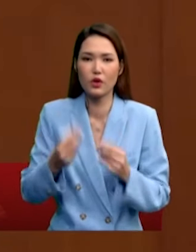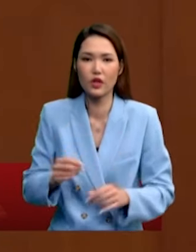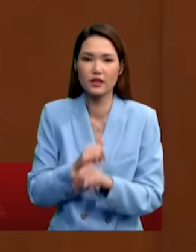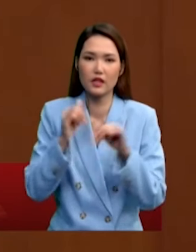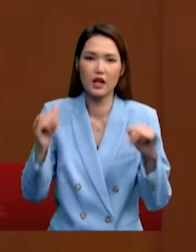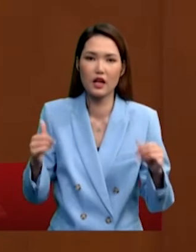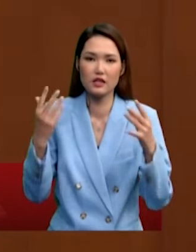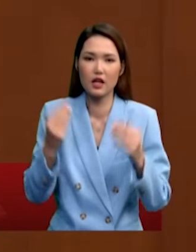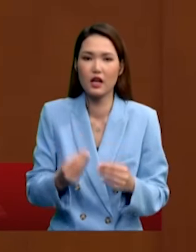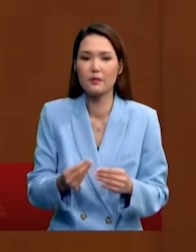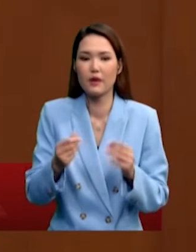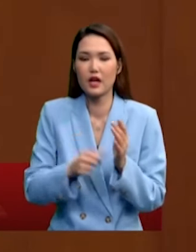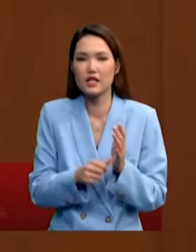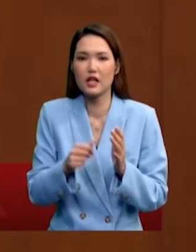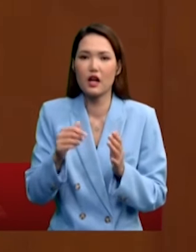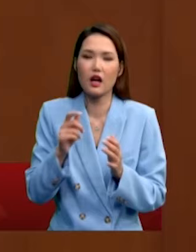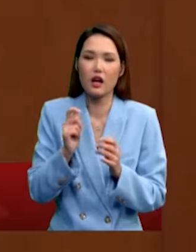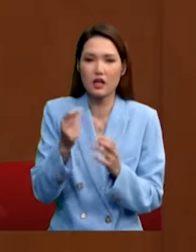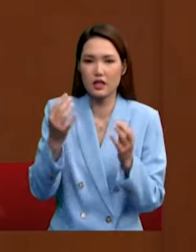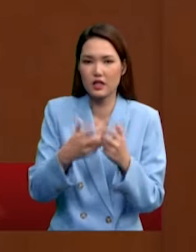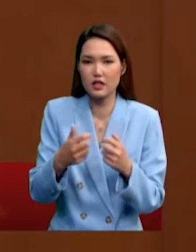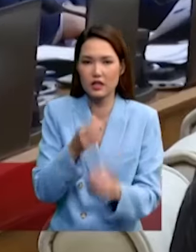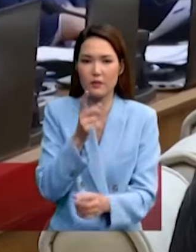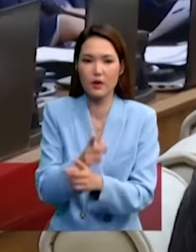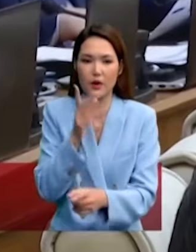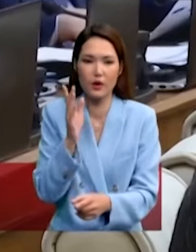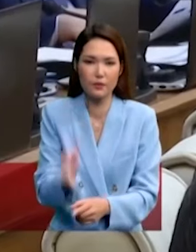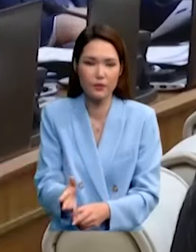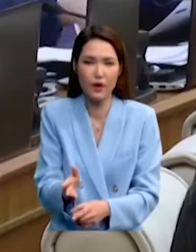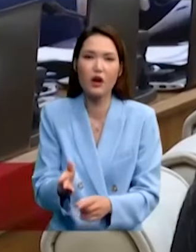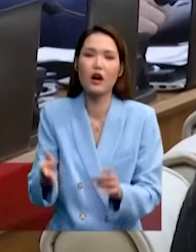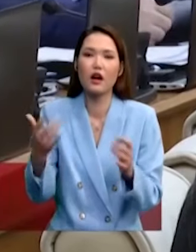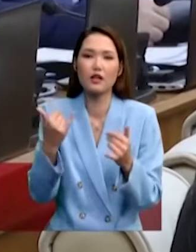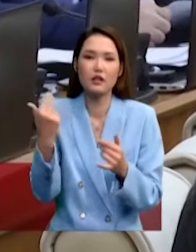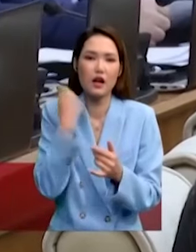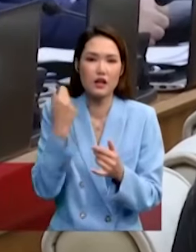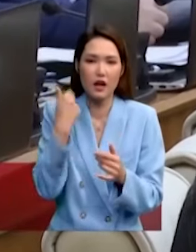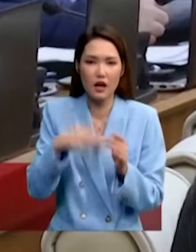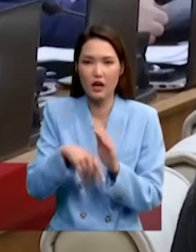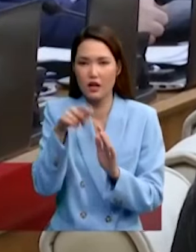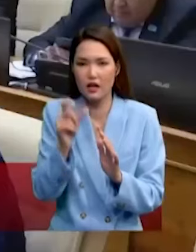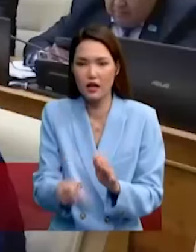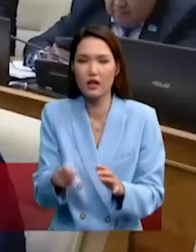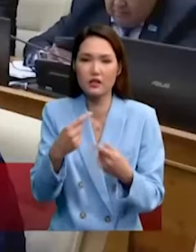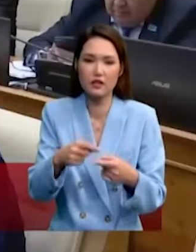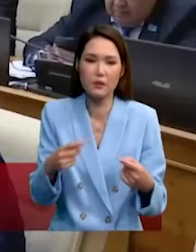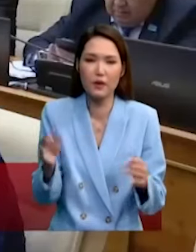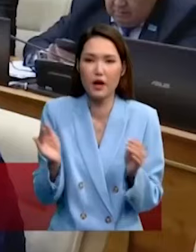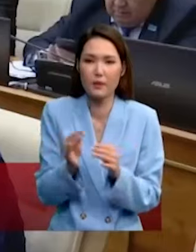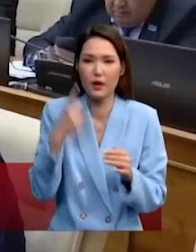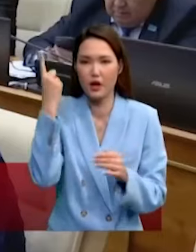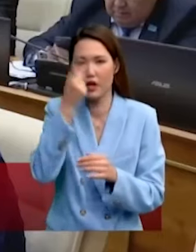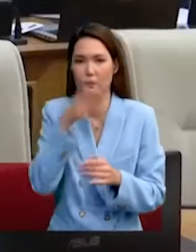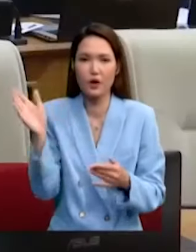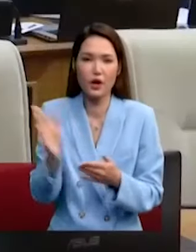жағдайда сыйақы есептеуге тыйым салынады. Жалпы депутаттар қарыздың бұл түрін, яғни микронесиені бір жола